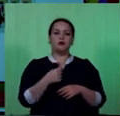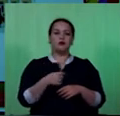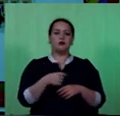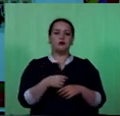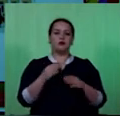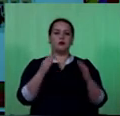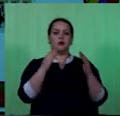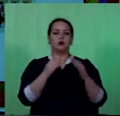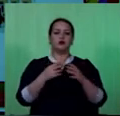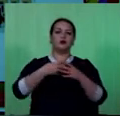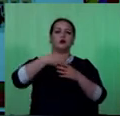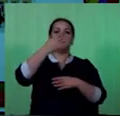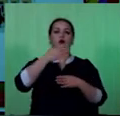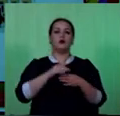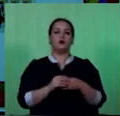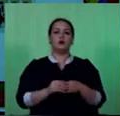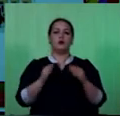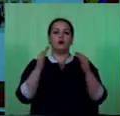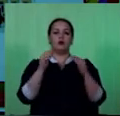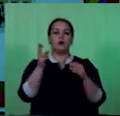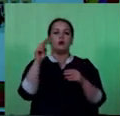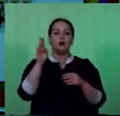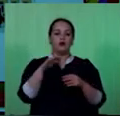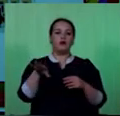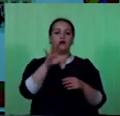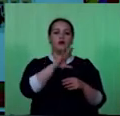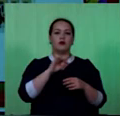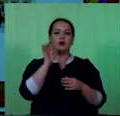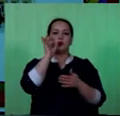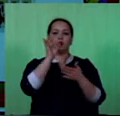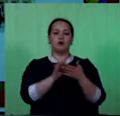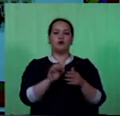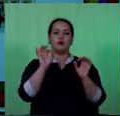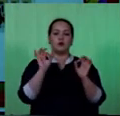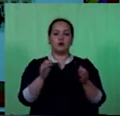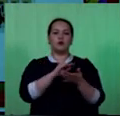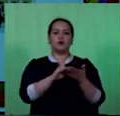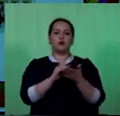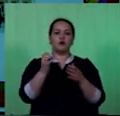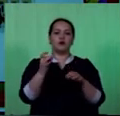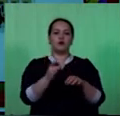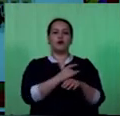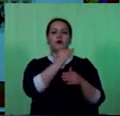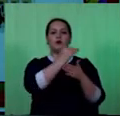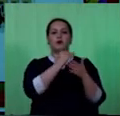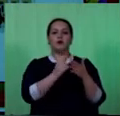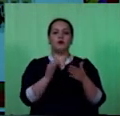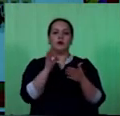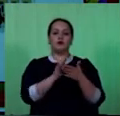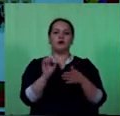дома д все ответы верны повторяю еще раз вариант ответа а